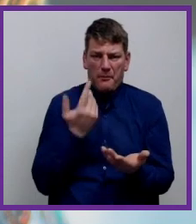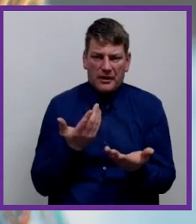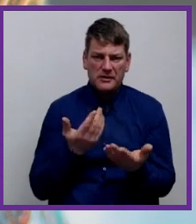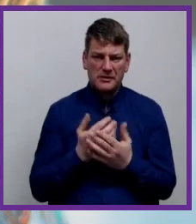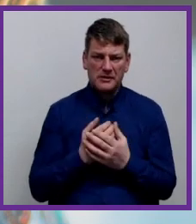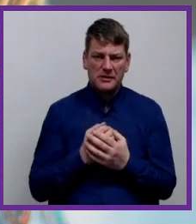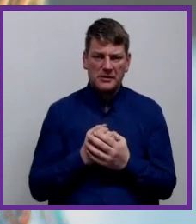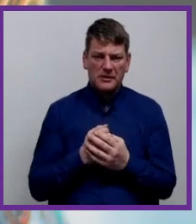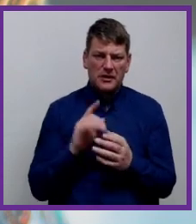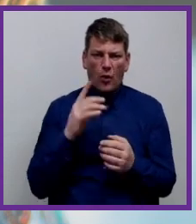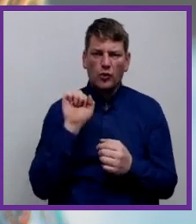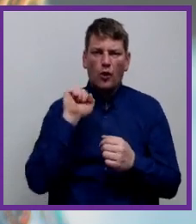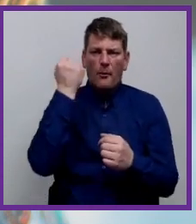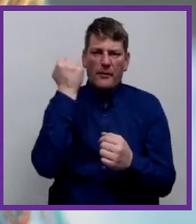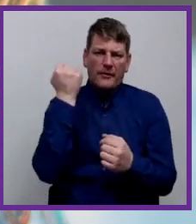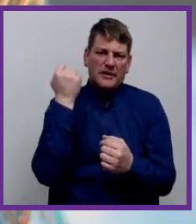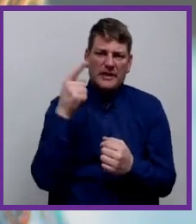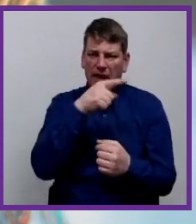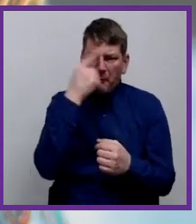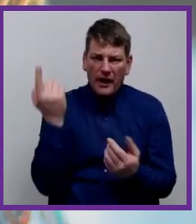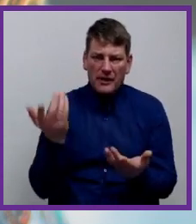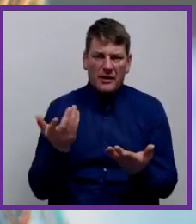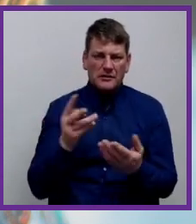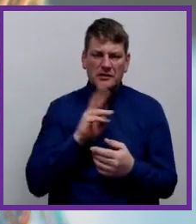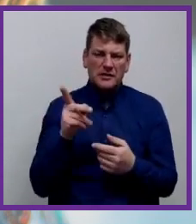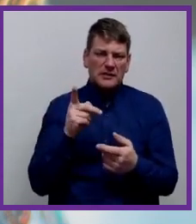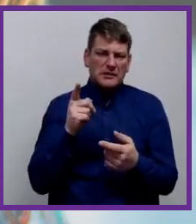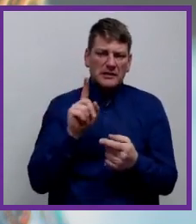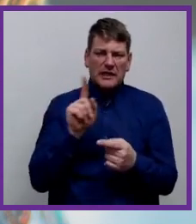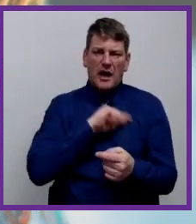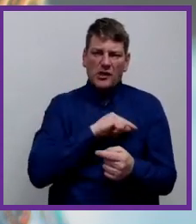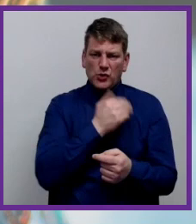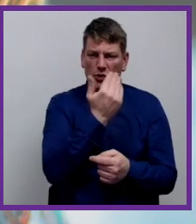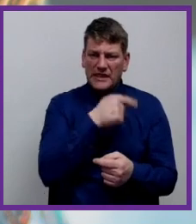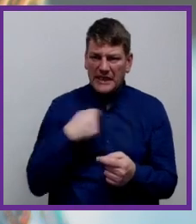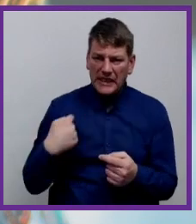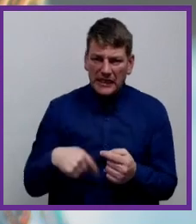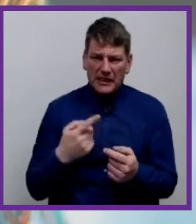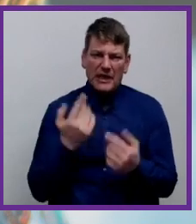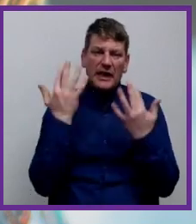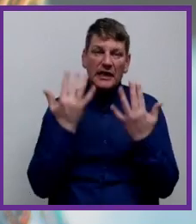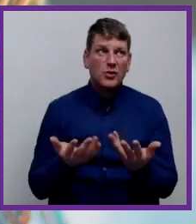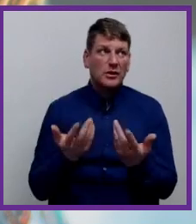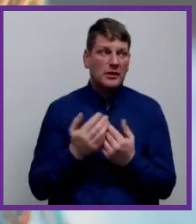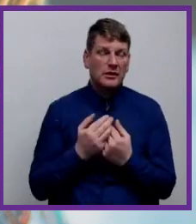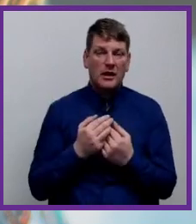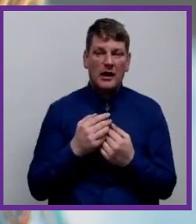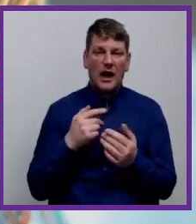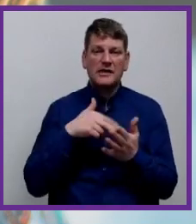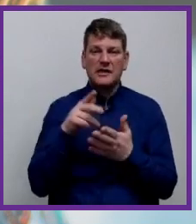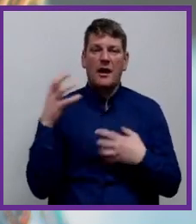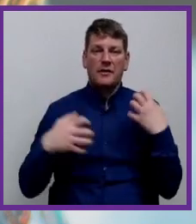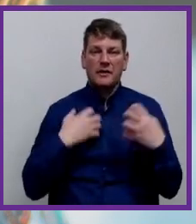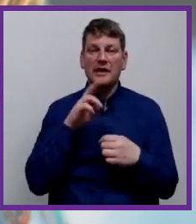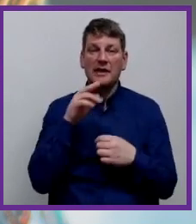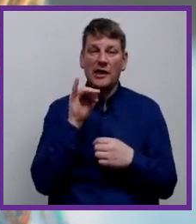tādas komunistiskas debilitātes, nu, kas raksturīgs Ķīnai, rezultātā, nu, jau aizgāja pa gaisu, un Dievs,